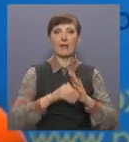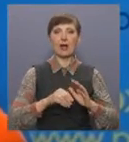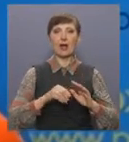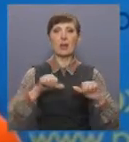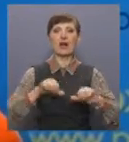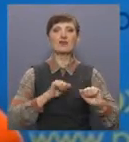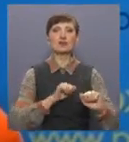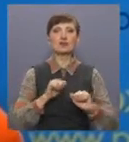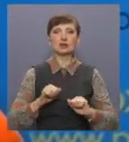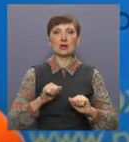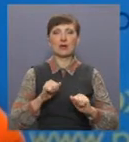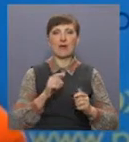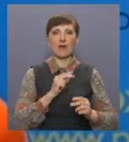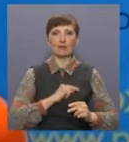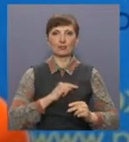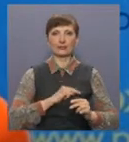правозащитных функций граждан,